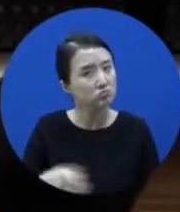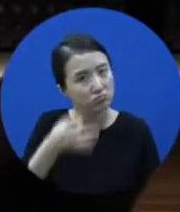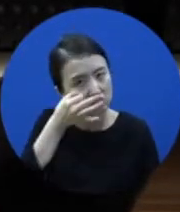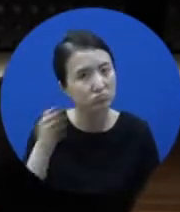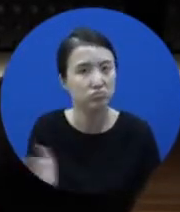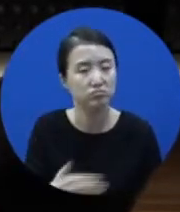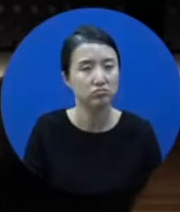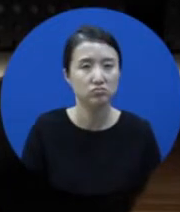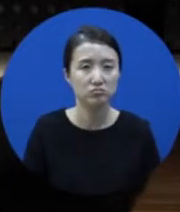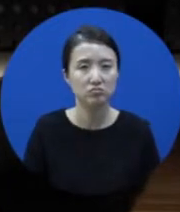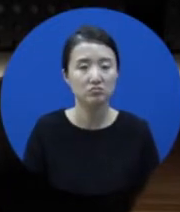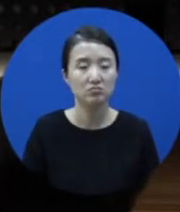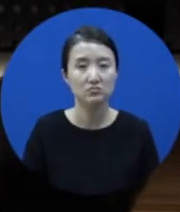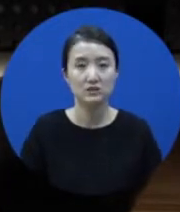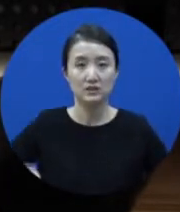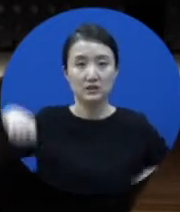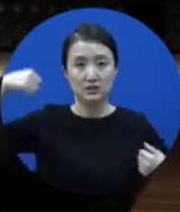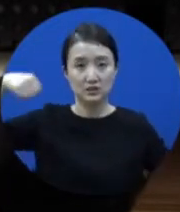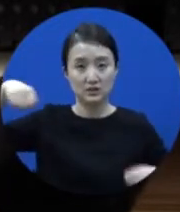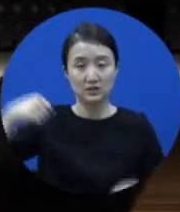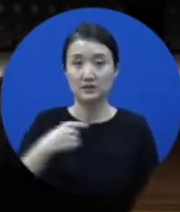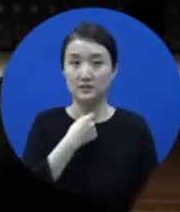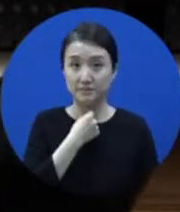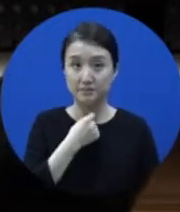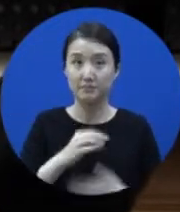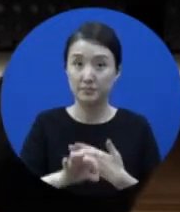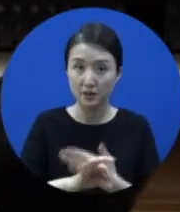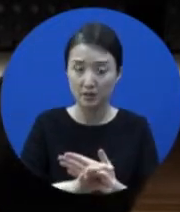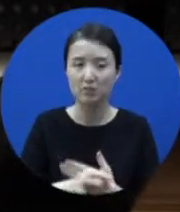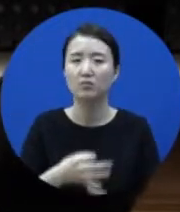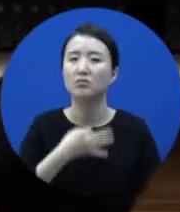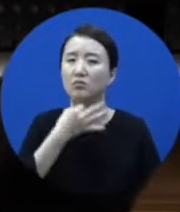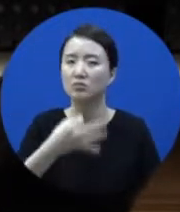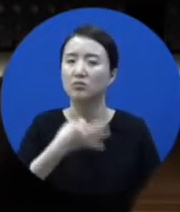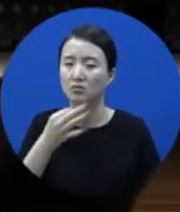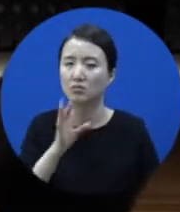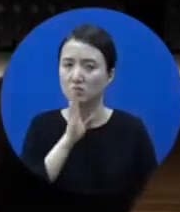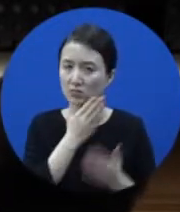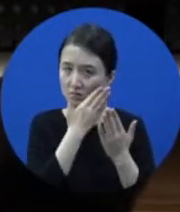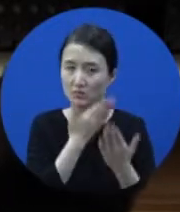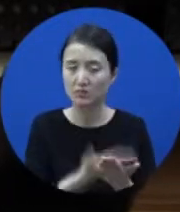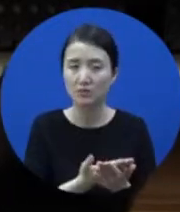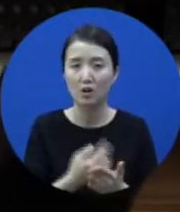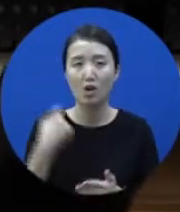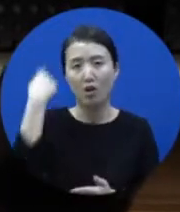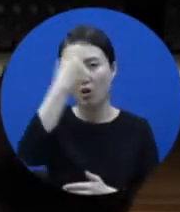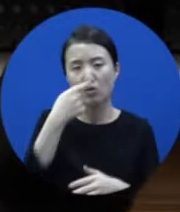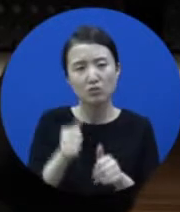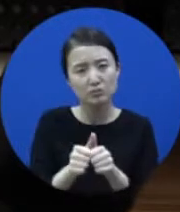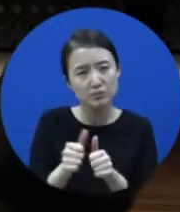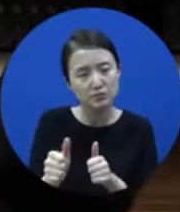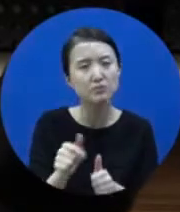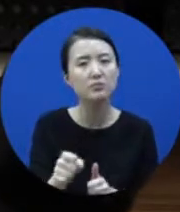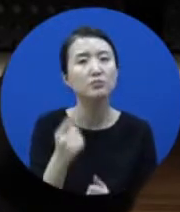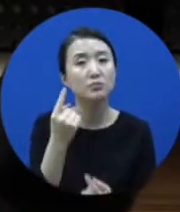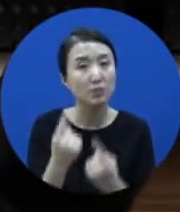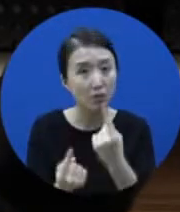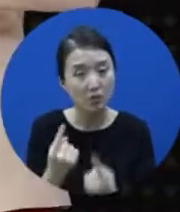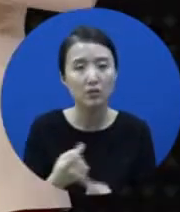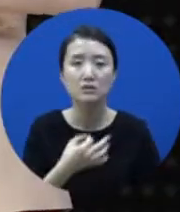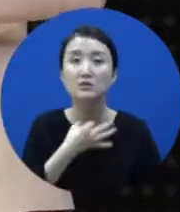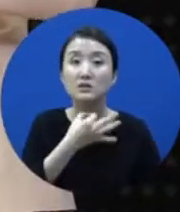발성 연습. 예, 잘생긴 사람만 연기자가 되는 것이 아니라요. 그 사람의 연기력은 바로 목소리에서 나오더라고요.